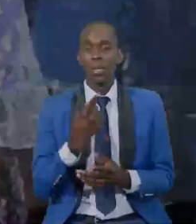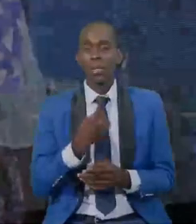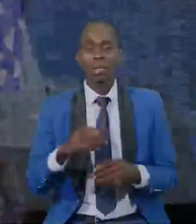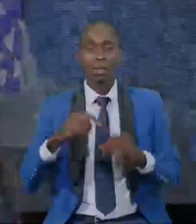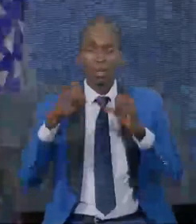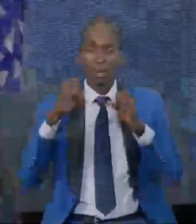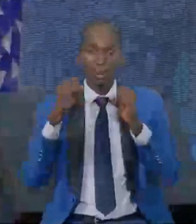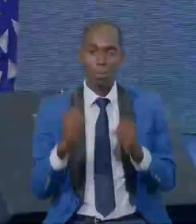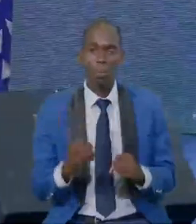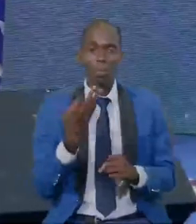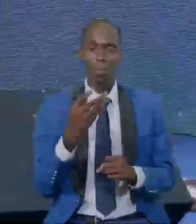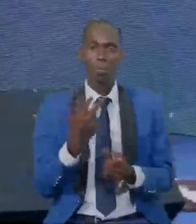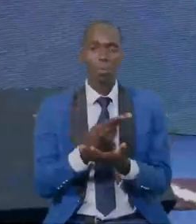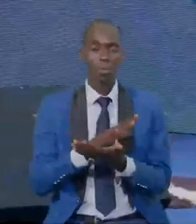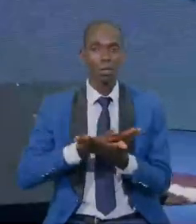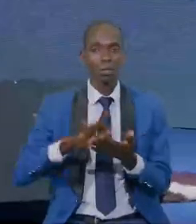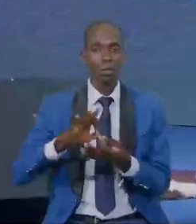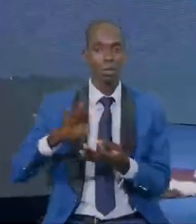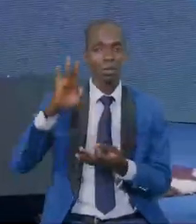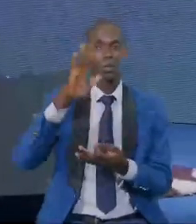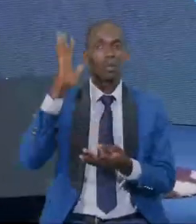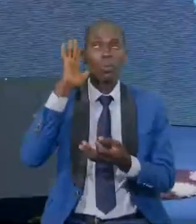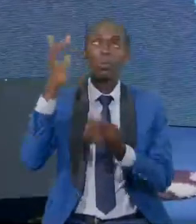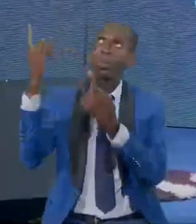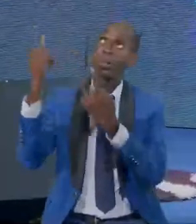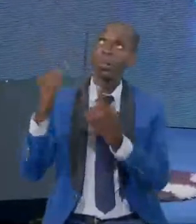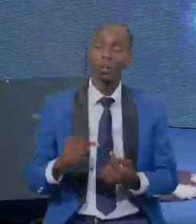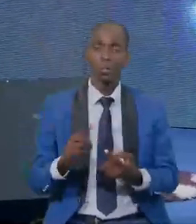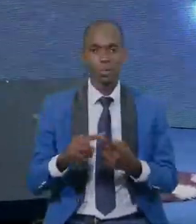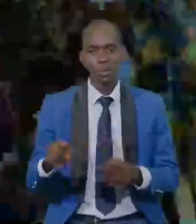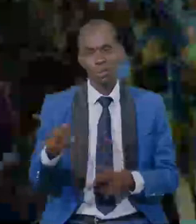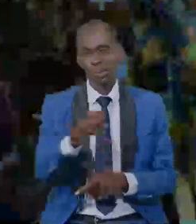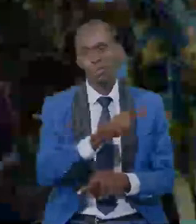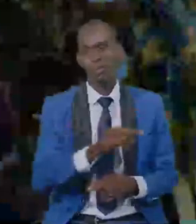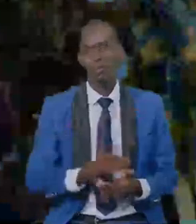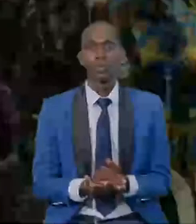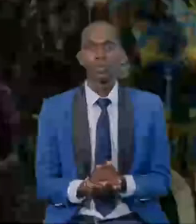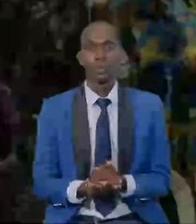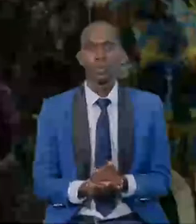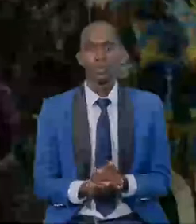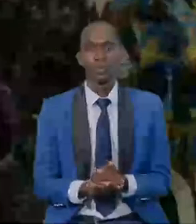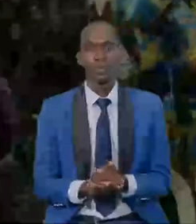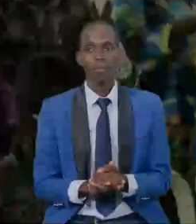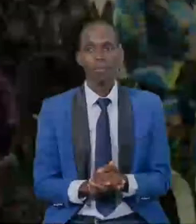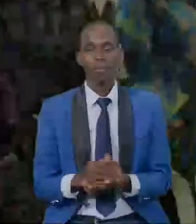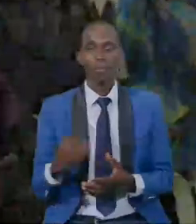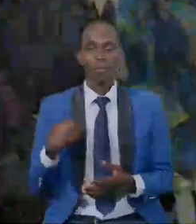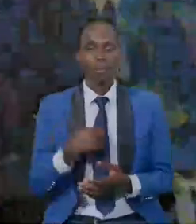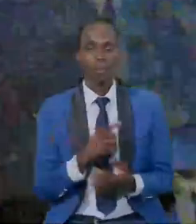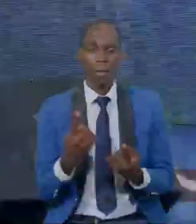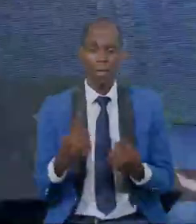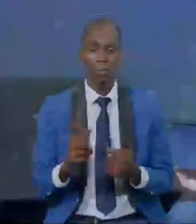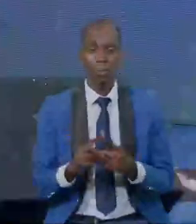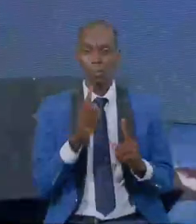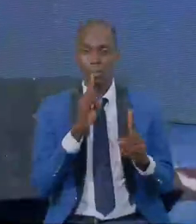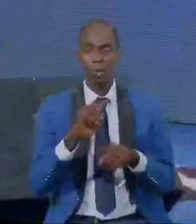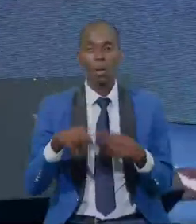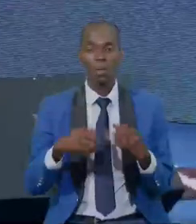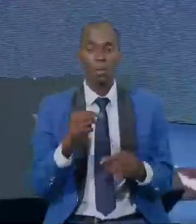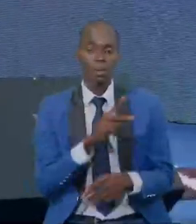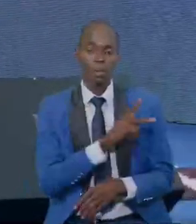accordée. Of the Holy Ghost will come to you. La puissance du Saint-Esprit viendra à vous. To talk about the kingdom of peace.